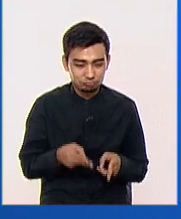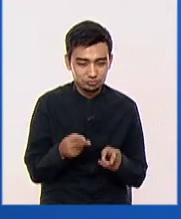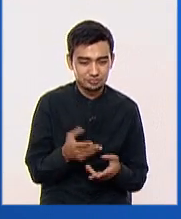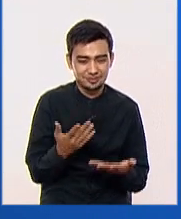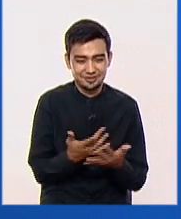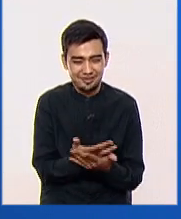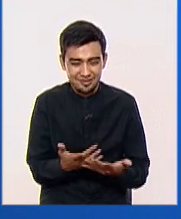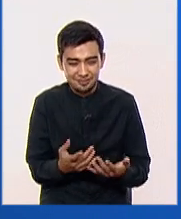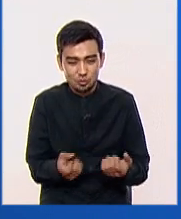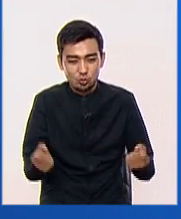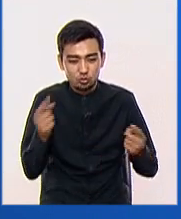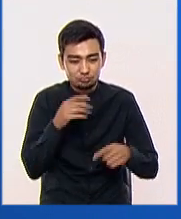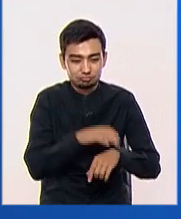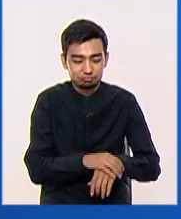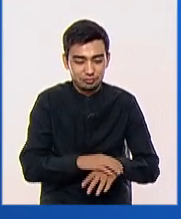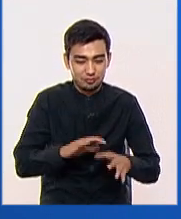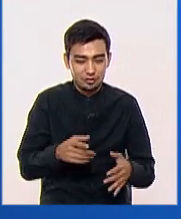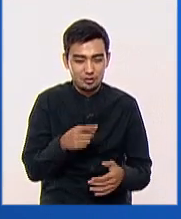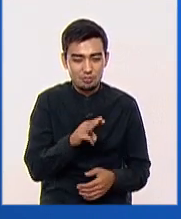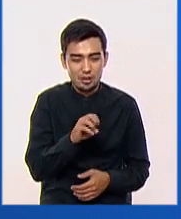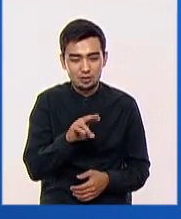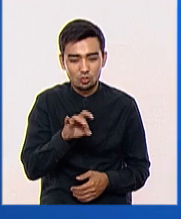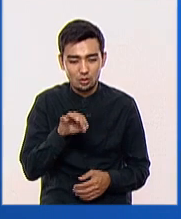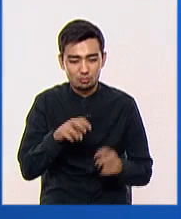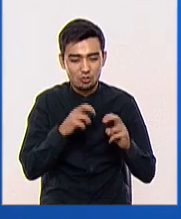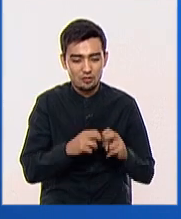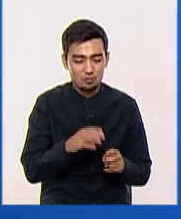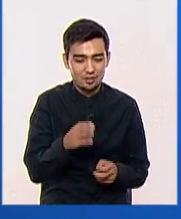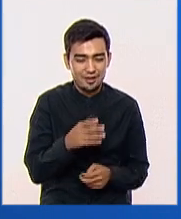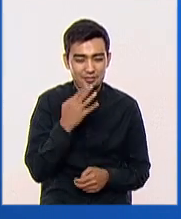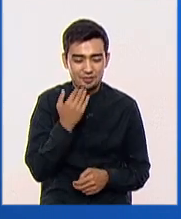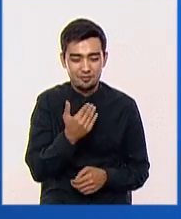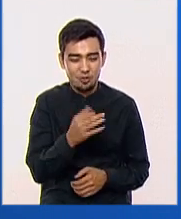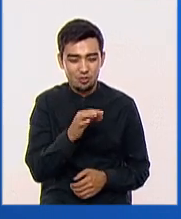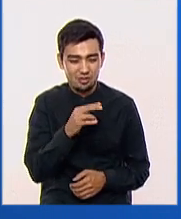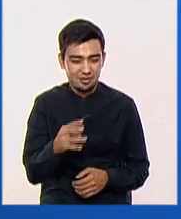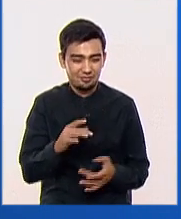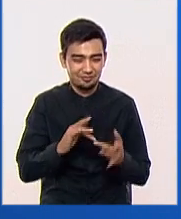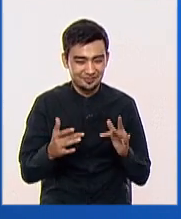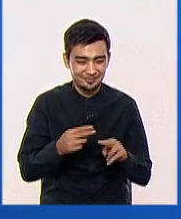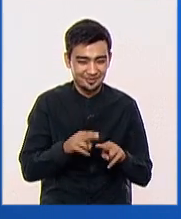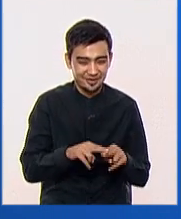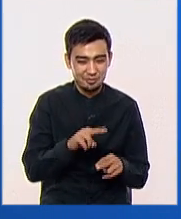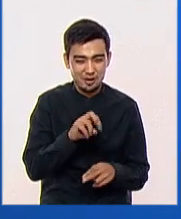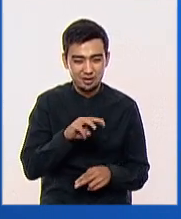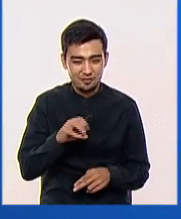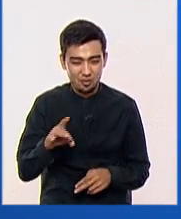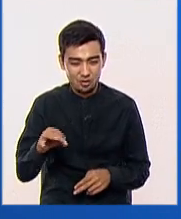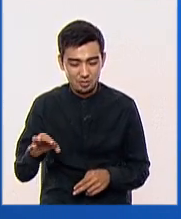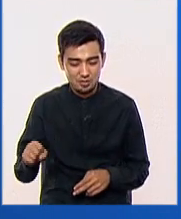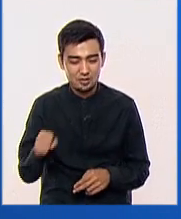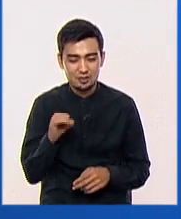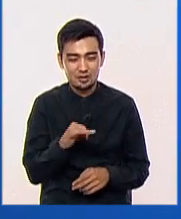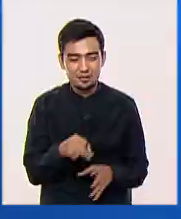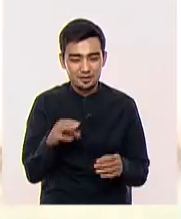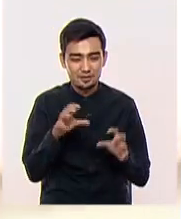қаржыландыру тәуекелдерін анықтау жөніндегі қызметіне мониторинг жүргізеді. Шетелдік онлайн платформалар мен жедел хабар алмасу қызметтерінің заңды өкілдерінің